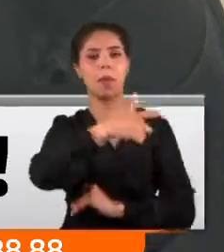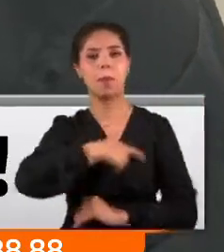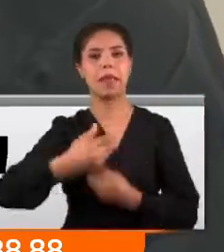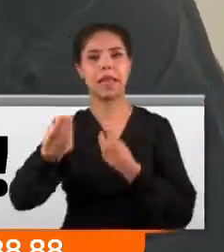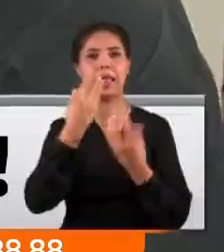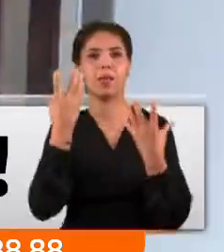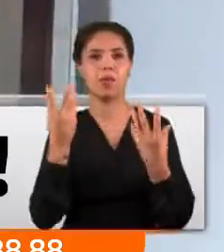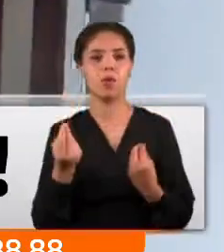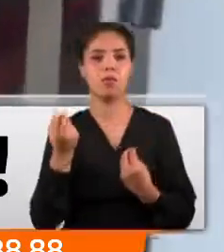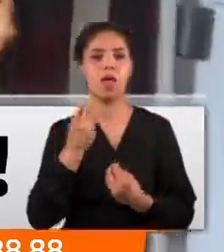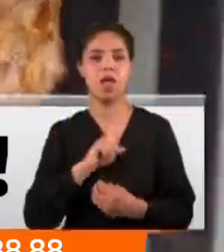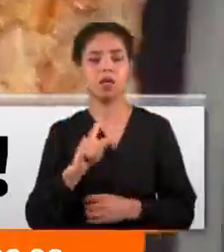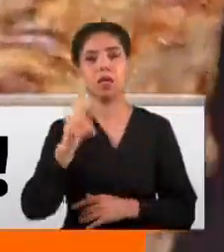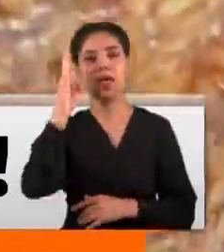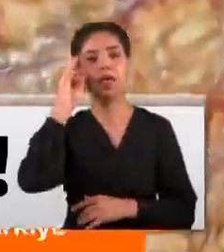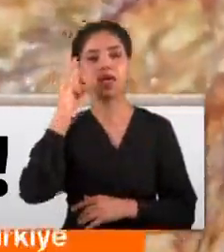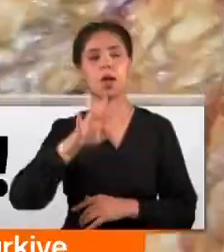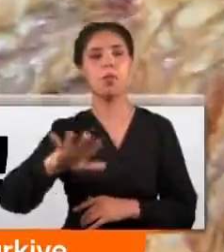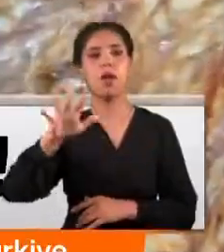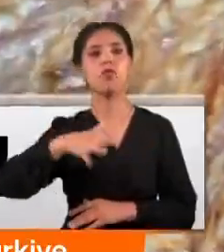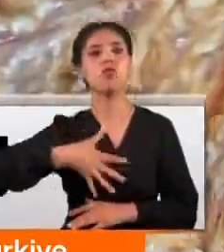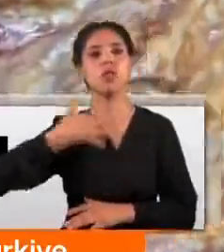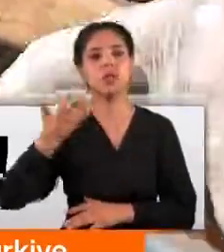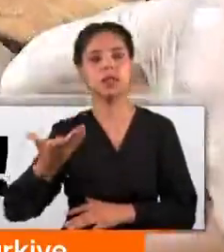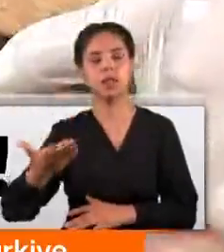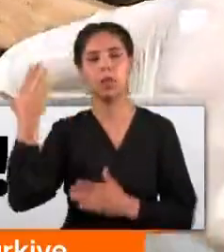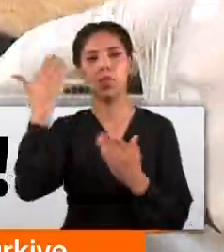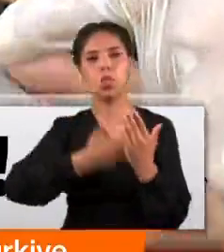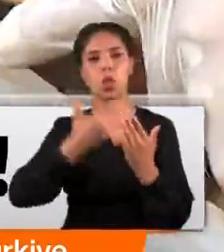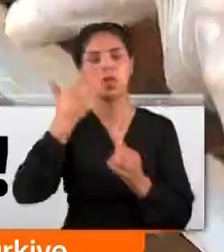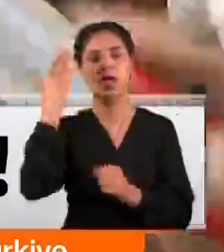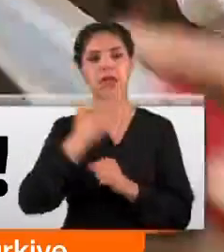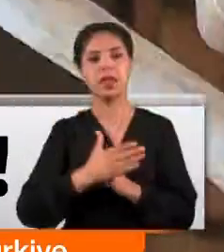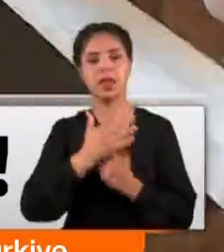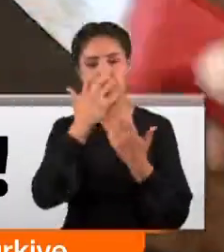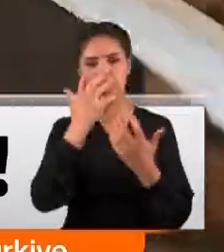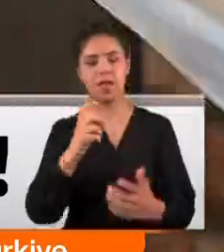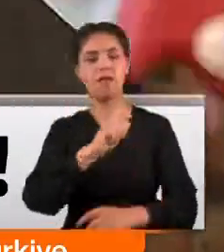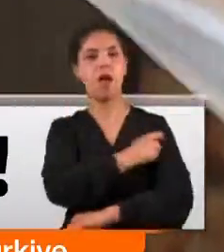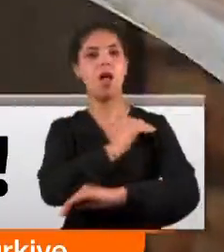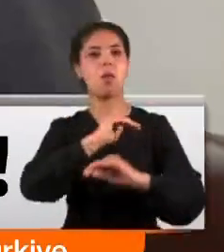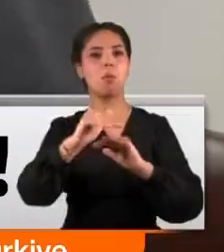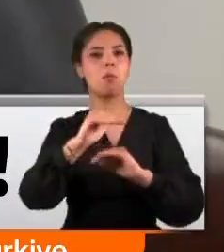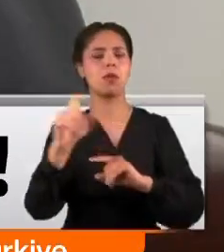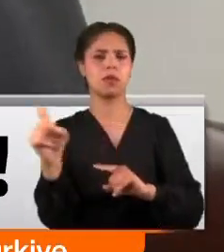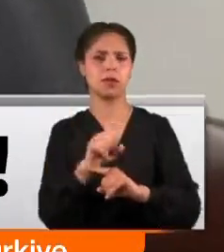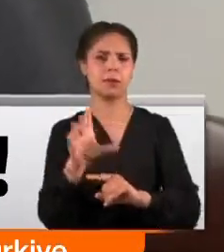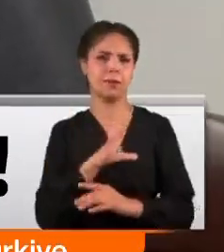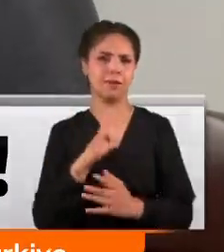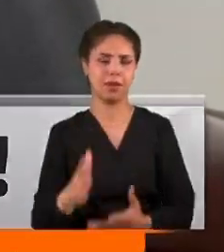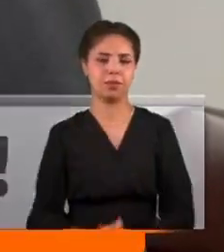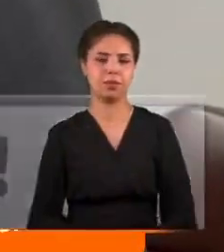yemeği olmaya aday. Yabancı karşıtı partinin döner yasaklansın önerisi Almanları isyan ettirdi.